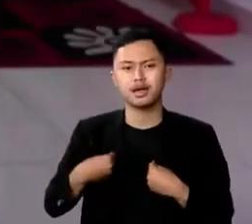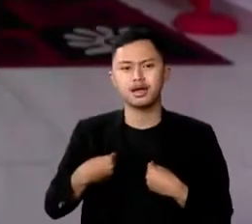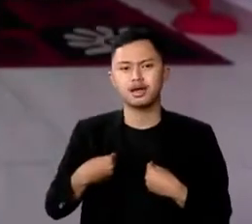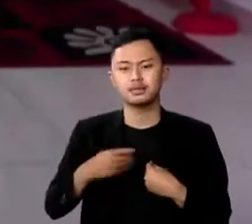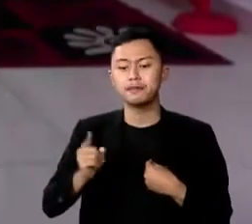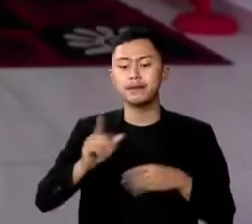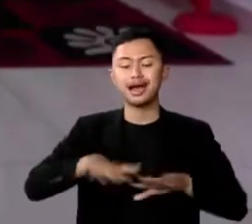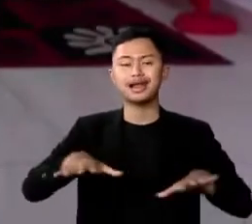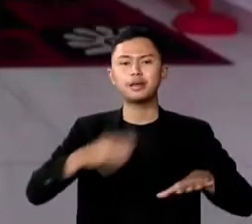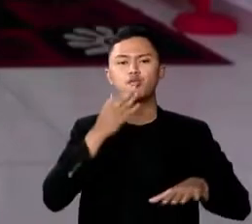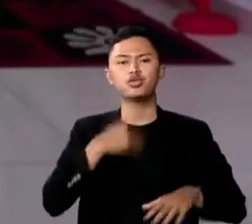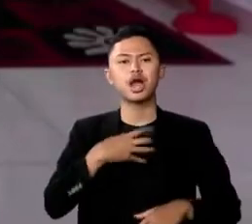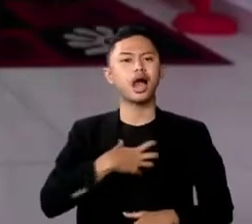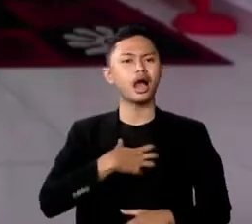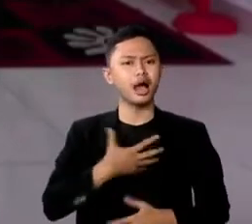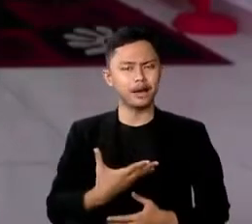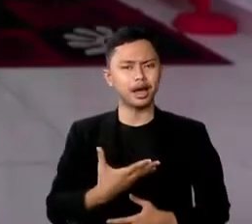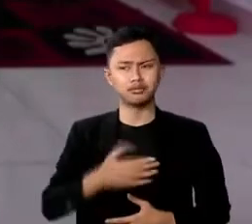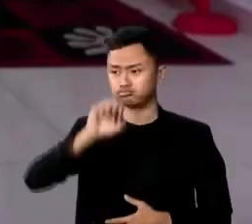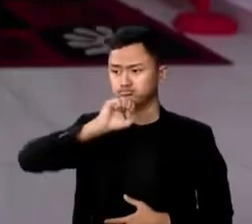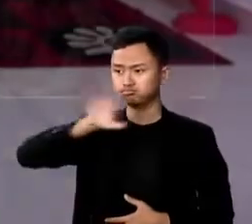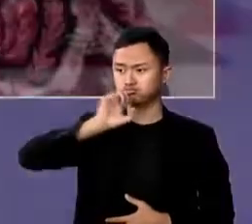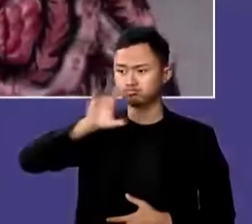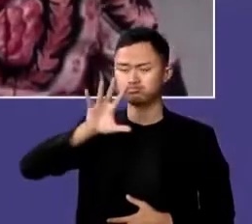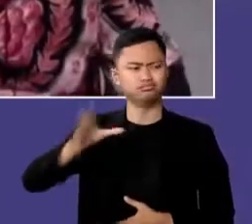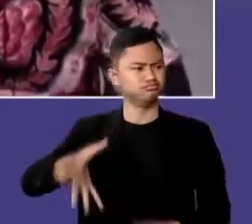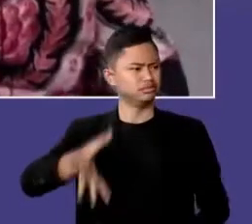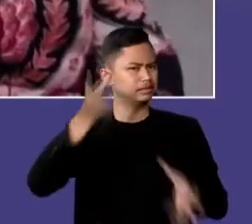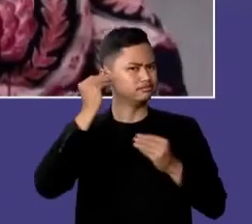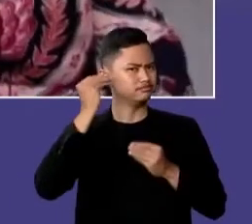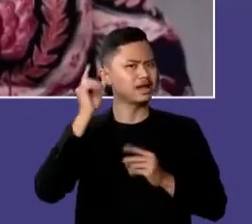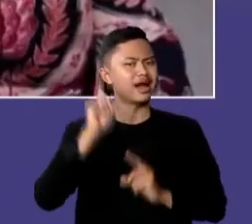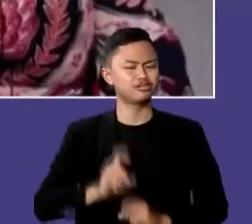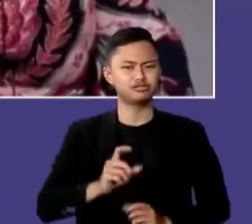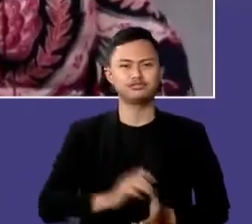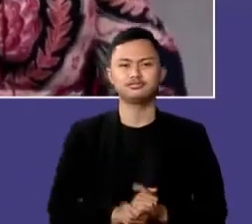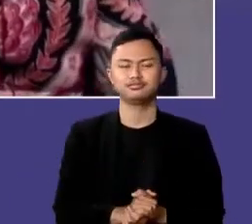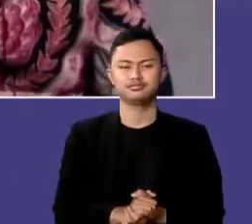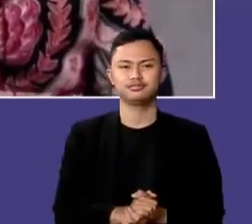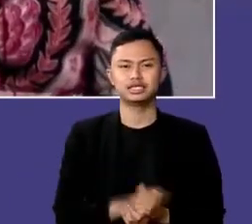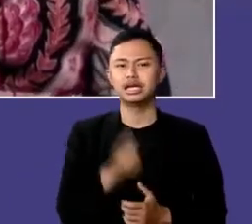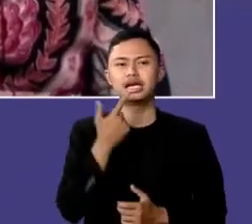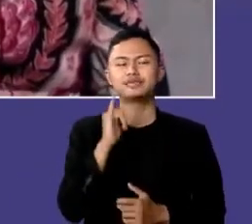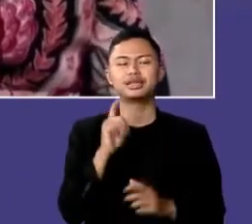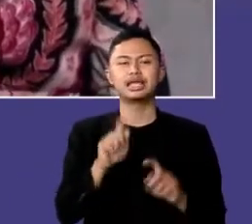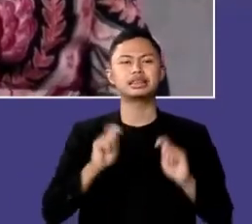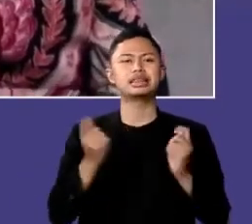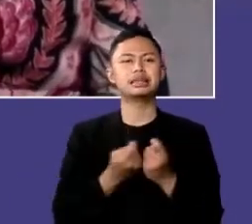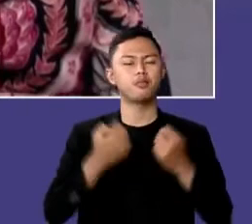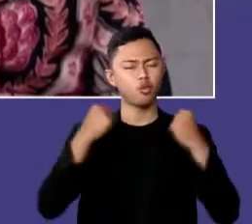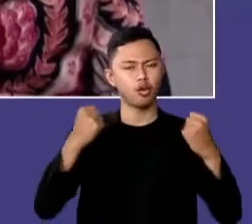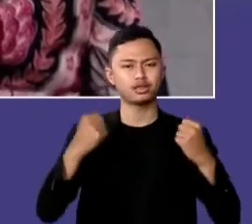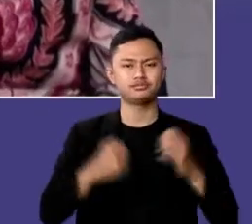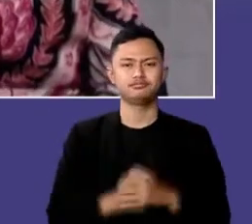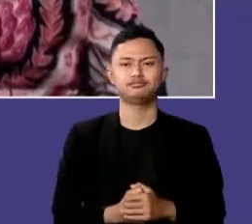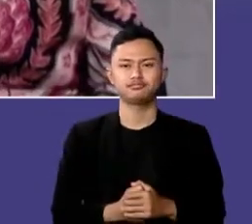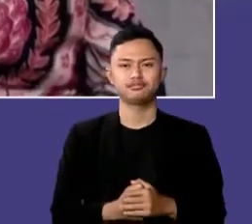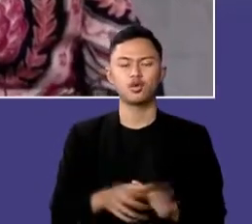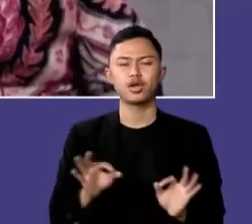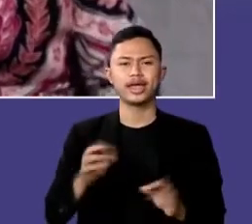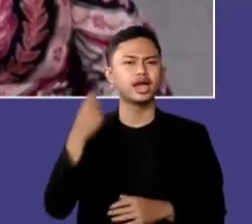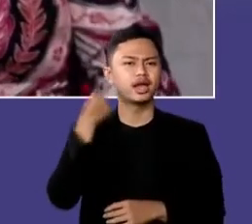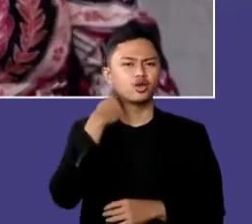anak adalah hak didengar suaranya mungkin demikianlah Anastasia ia harus menjadi sepertimu keluarga dokter Yogi